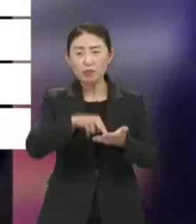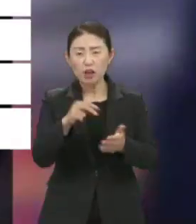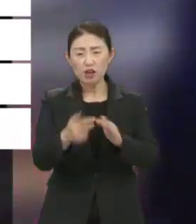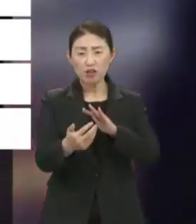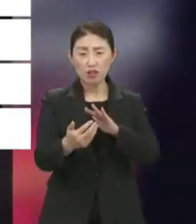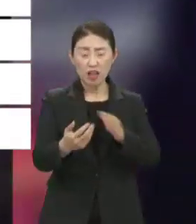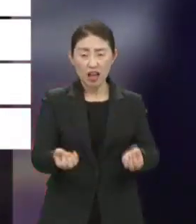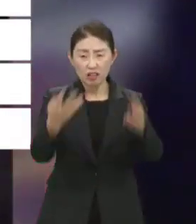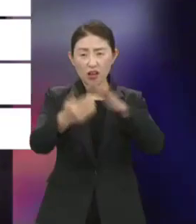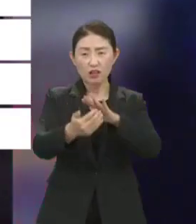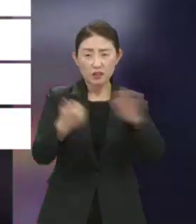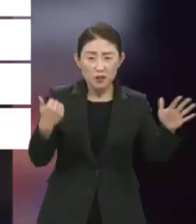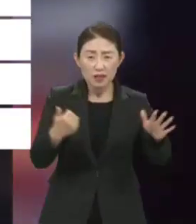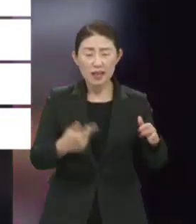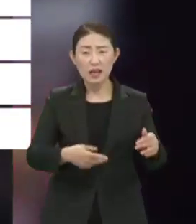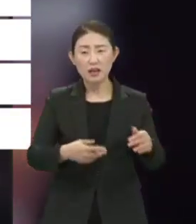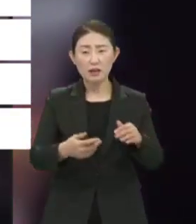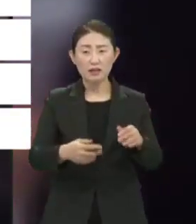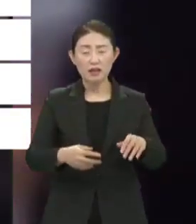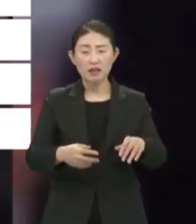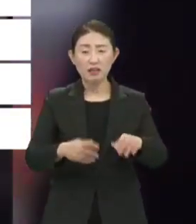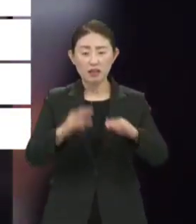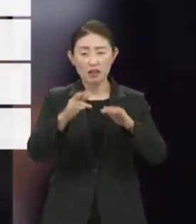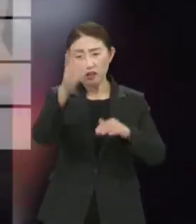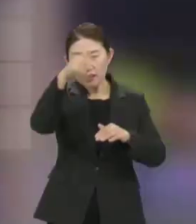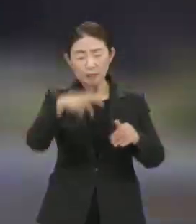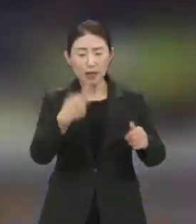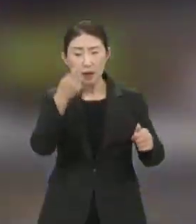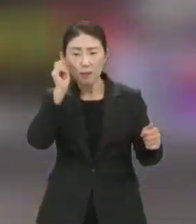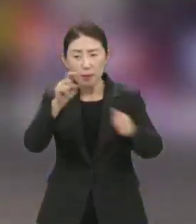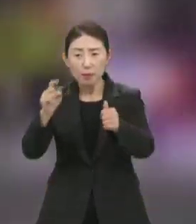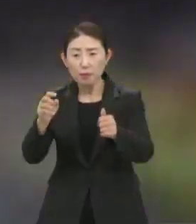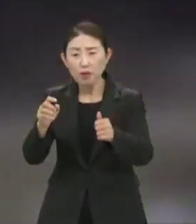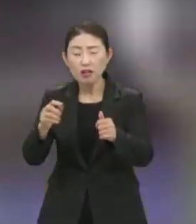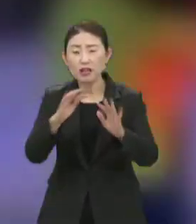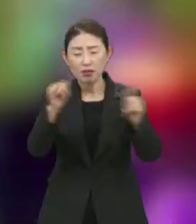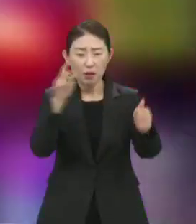동원해 위법행위자들을 검거하는 한편 범행에 사용된